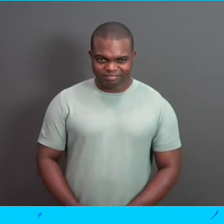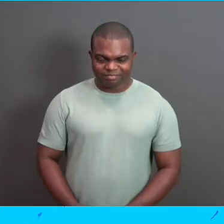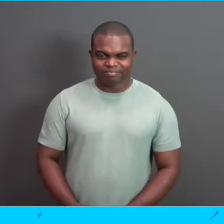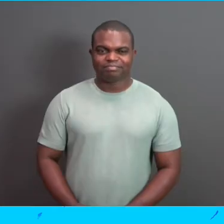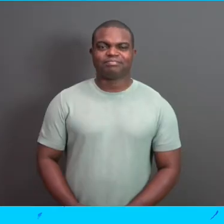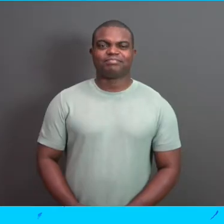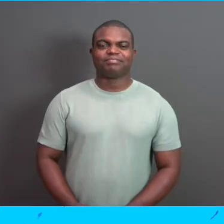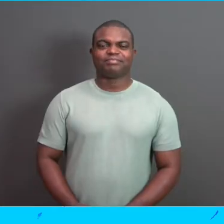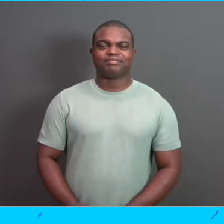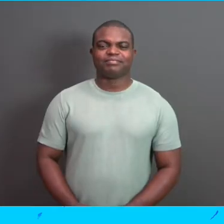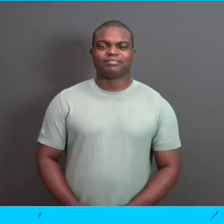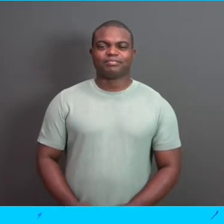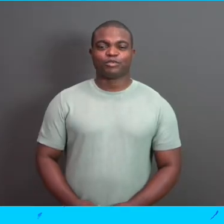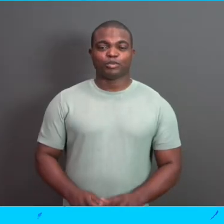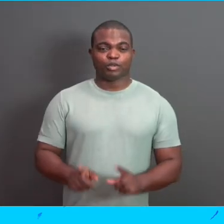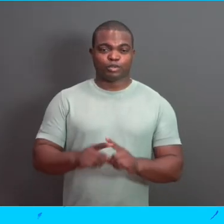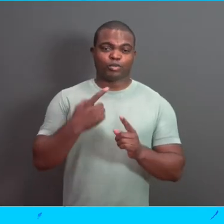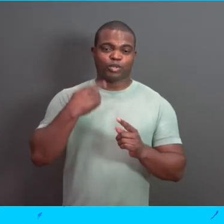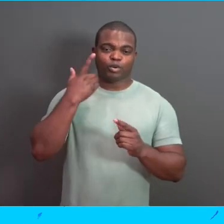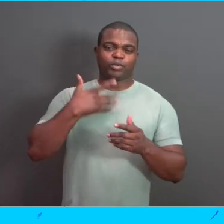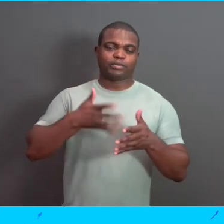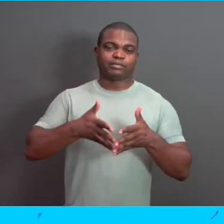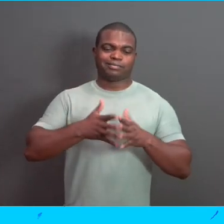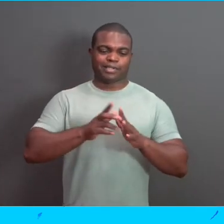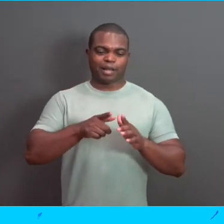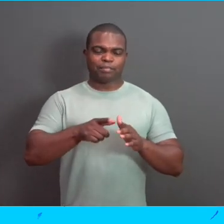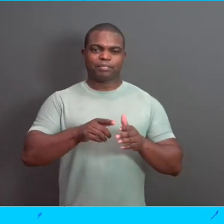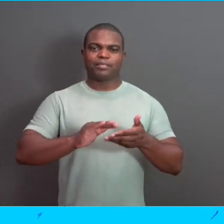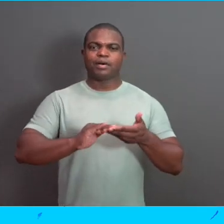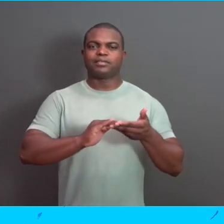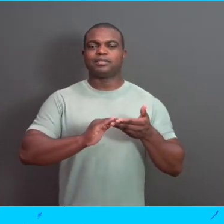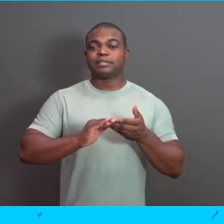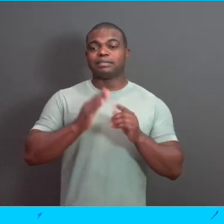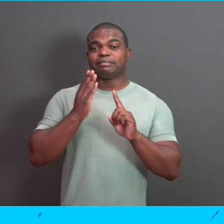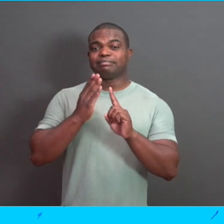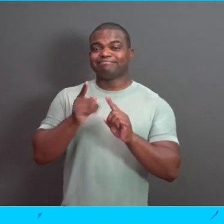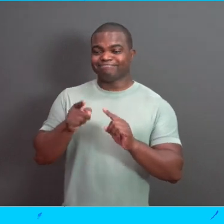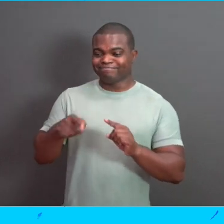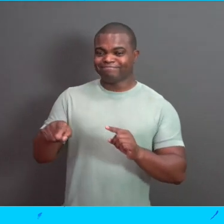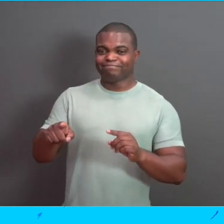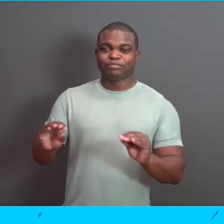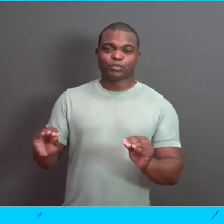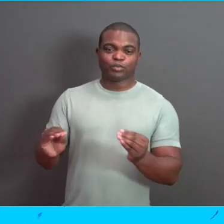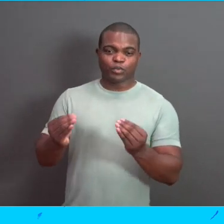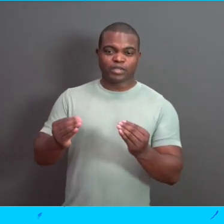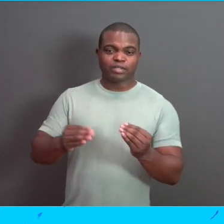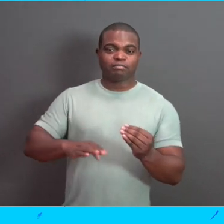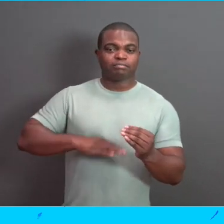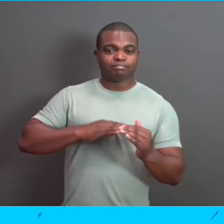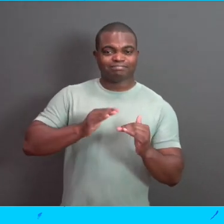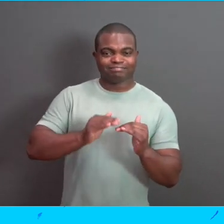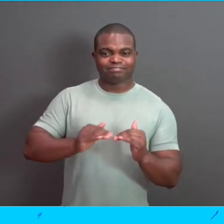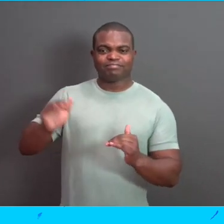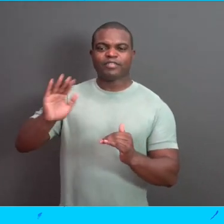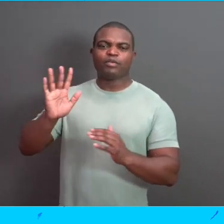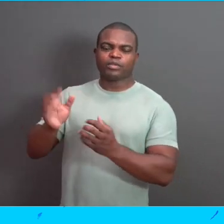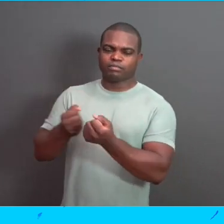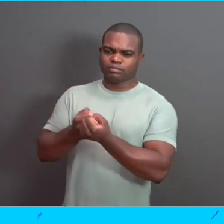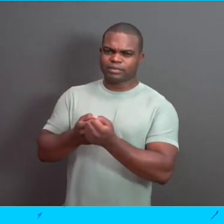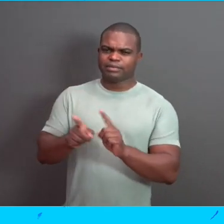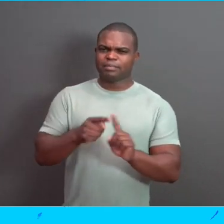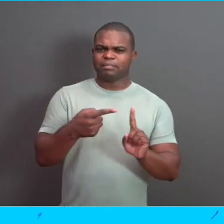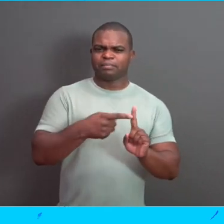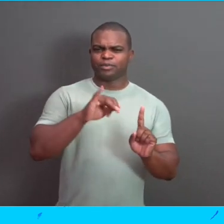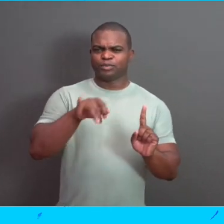la résilience pour l'adolescence. Et aussi, je crois que le point de Jeff, quand il a parlé